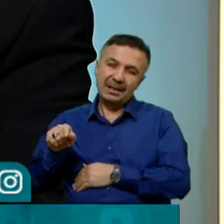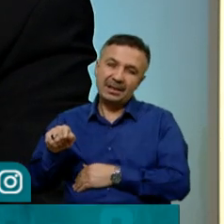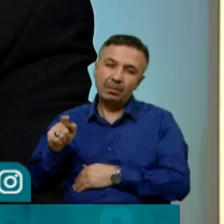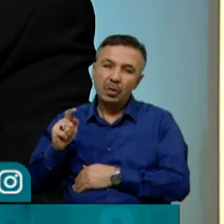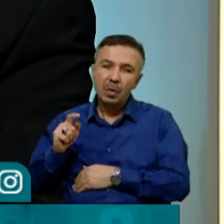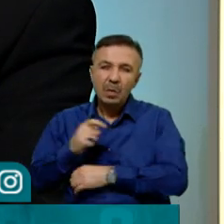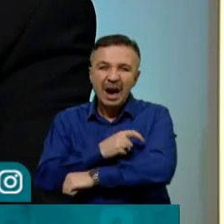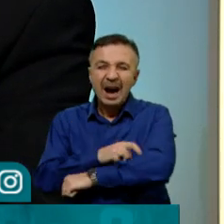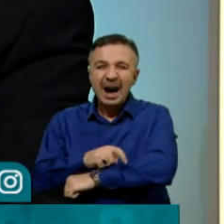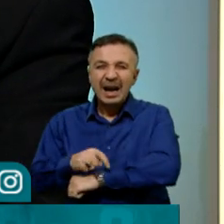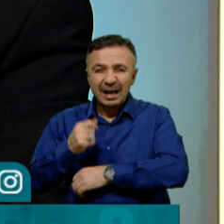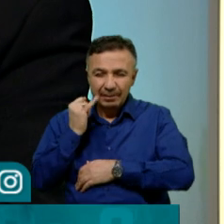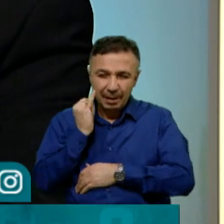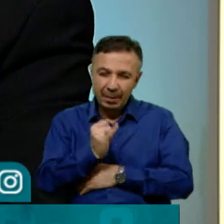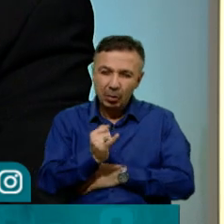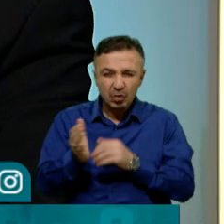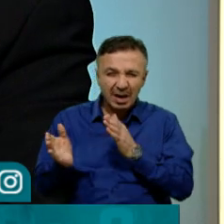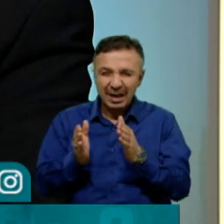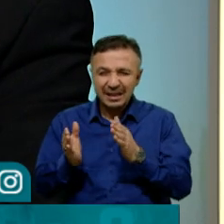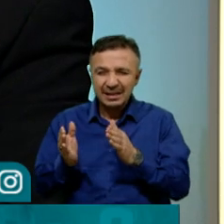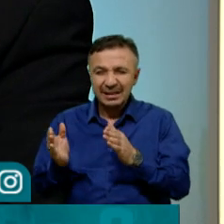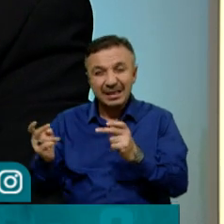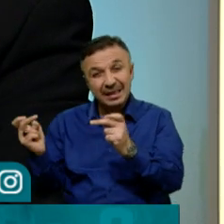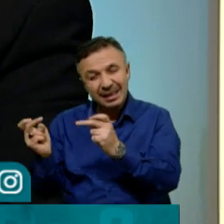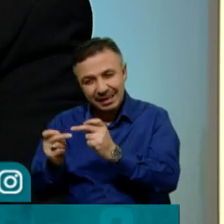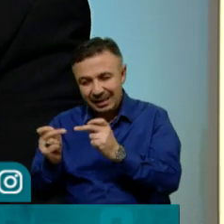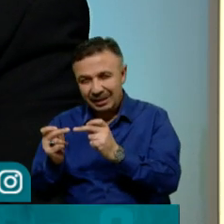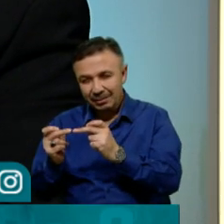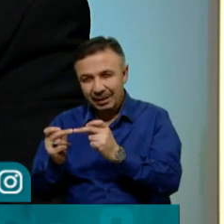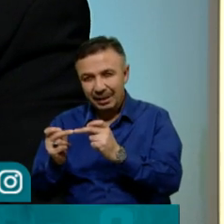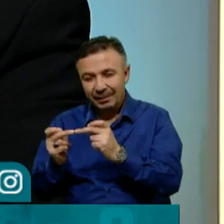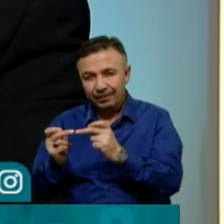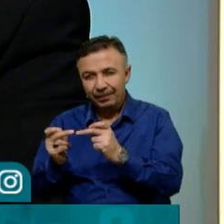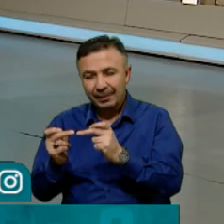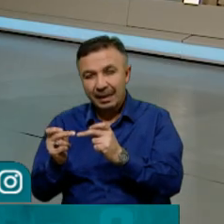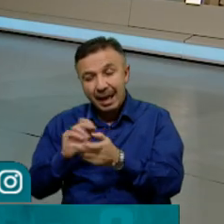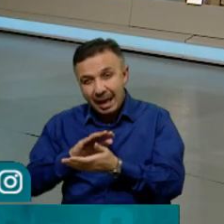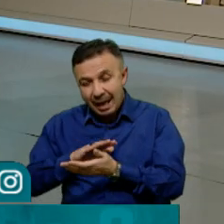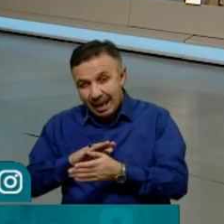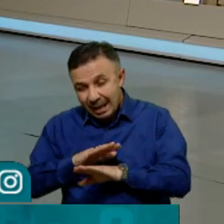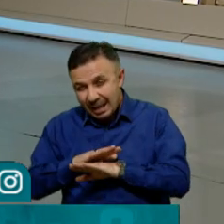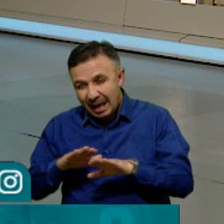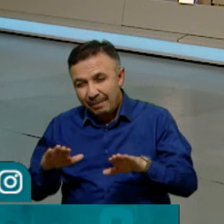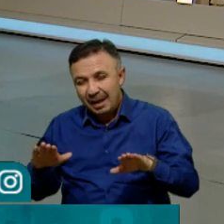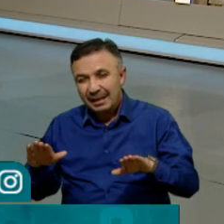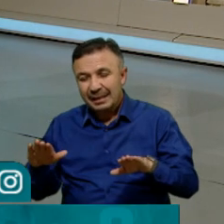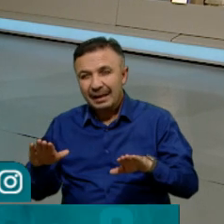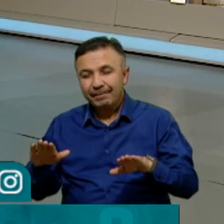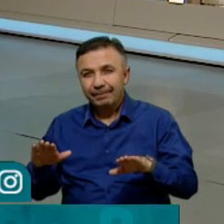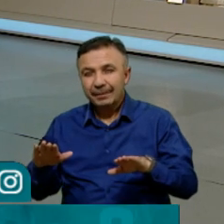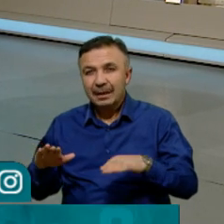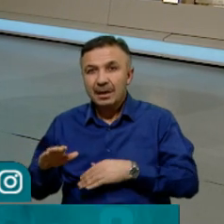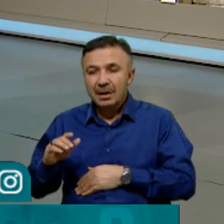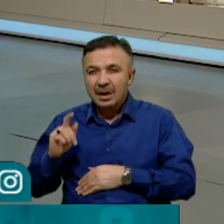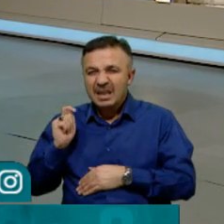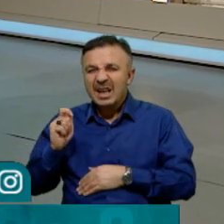haramla tarihi mm Kuğu arasındaki ihtilafta temelde lafzi bir ihtilaftır esasa dayalı